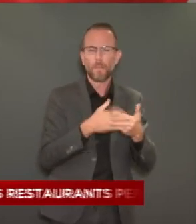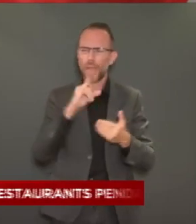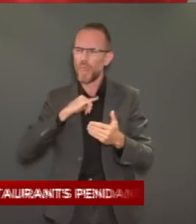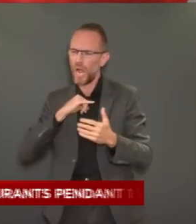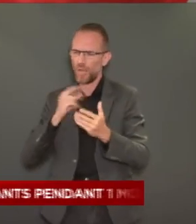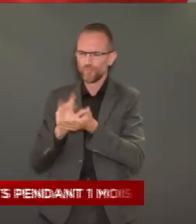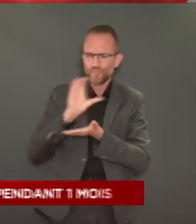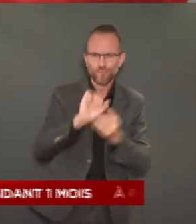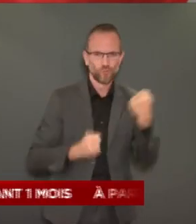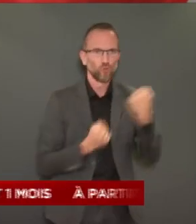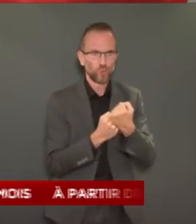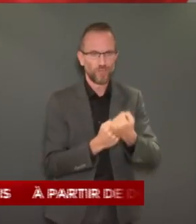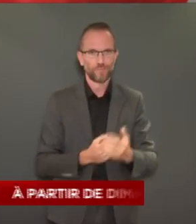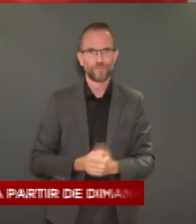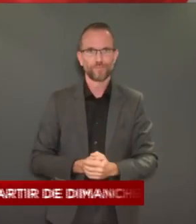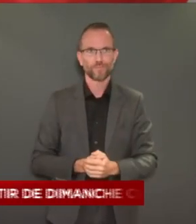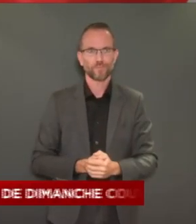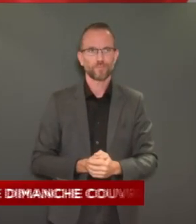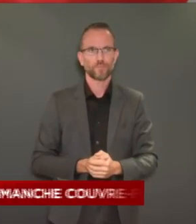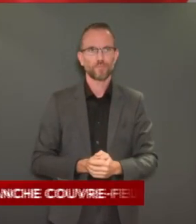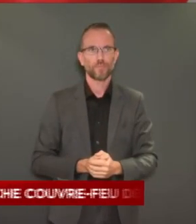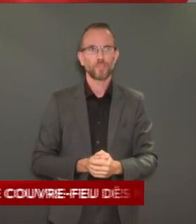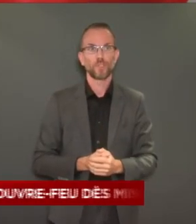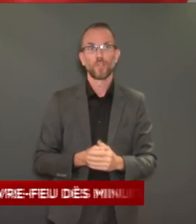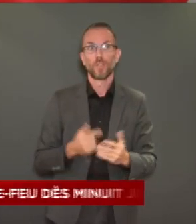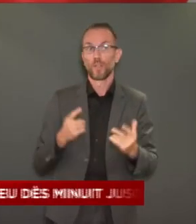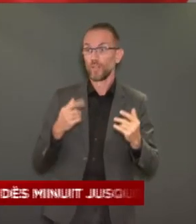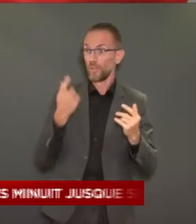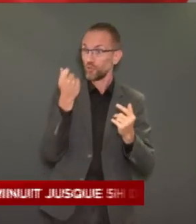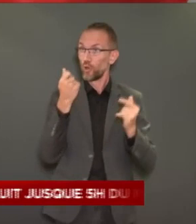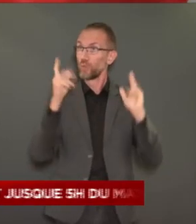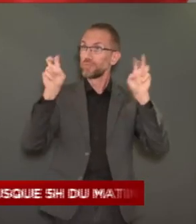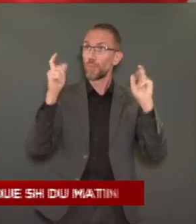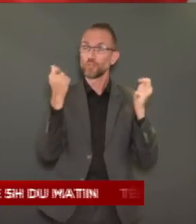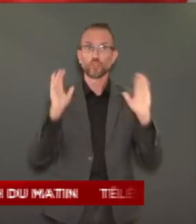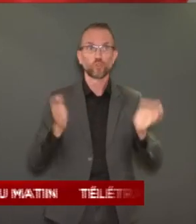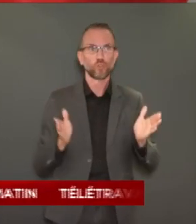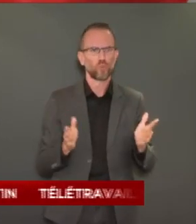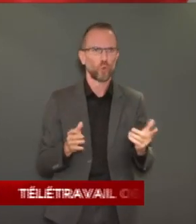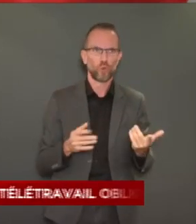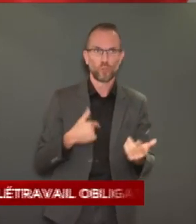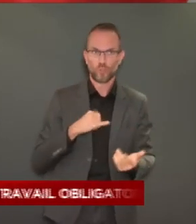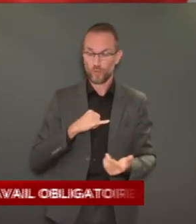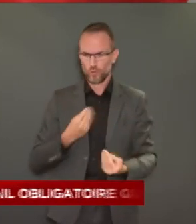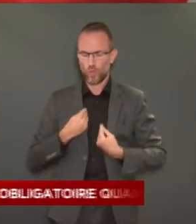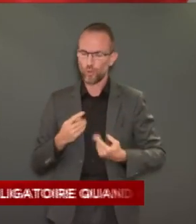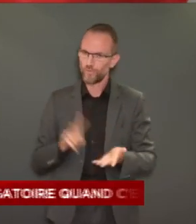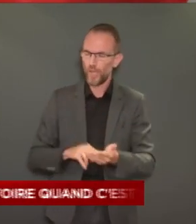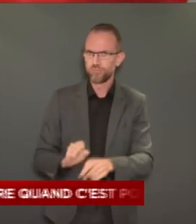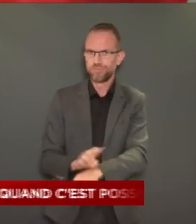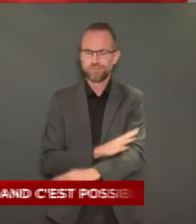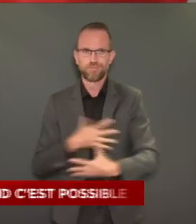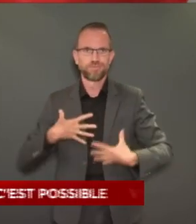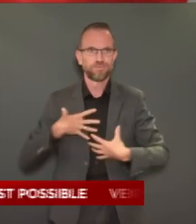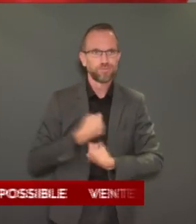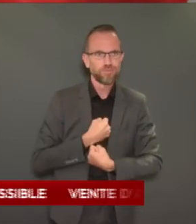d'ailleurs que ce n'est pas seulement une question d'argent. C'est douloureux. C'est douloureux. Même si l'on organise